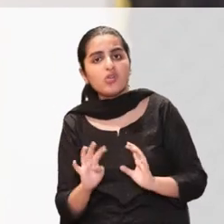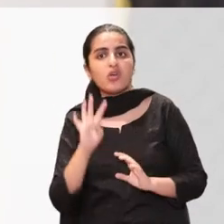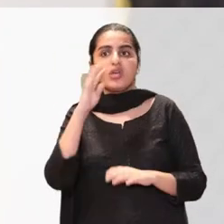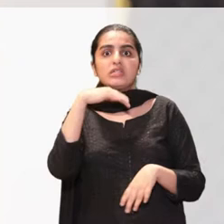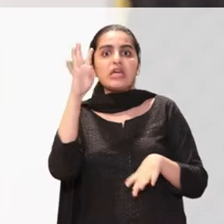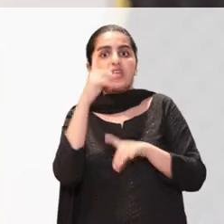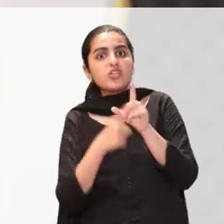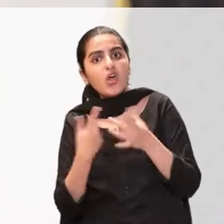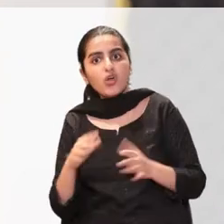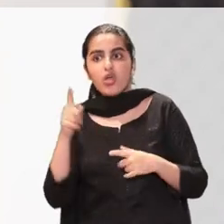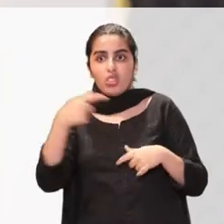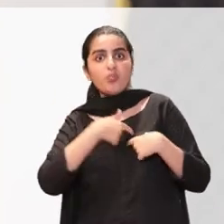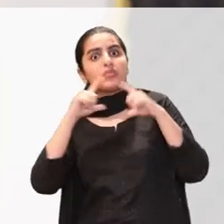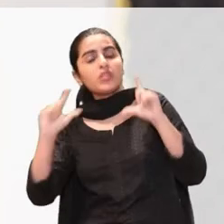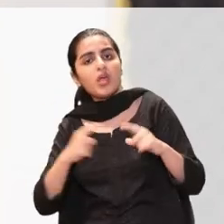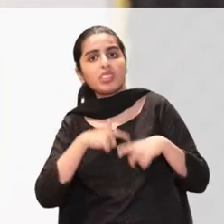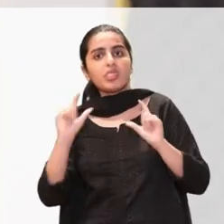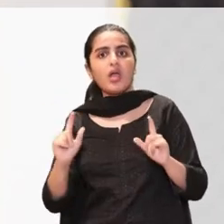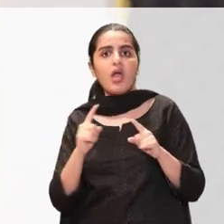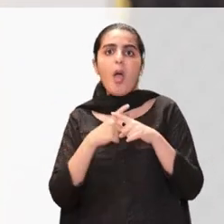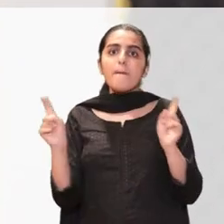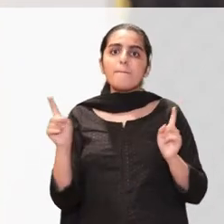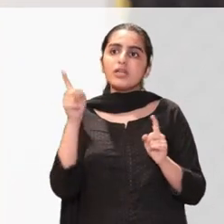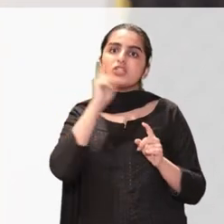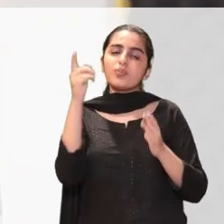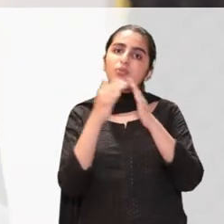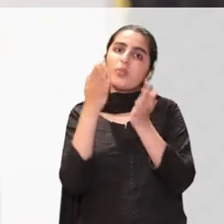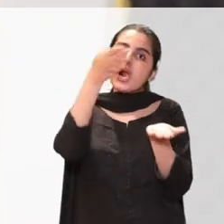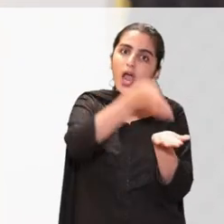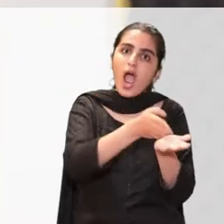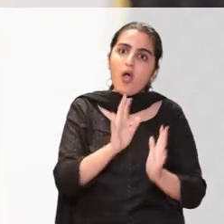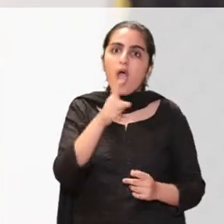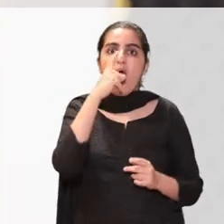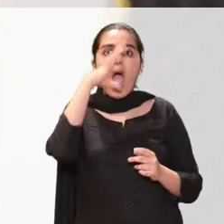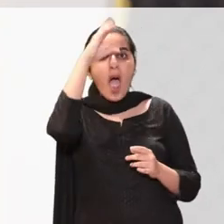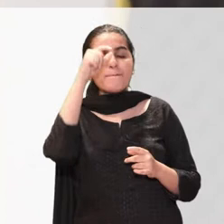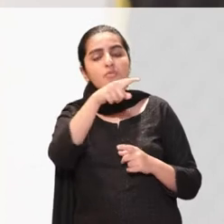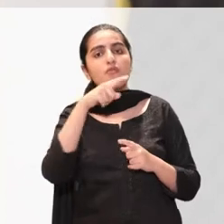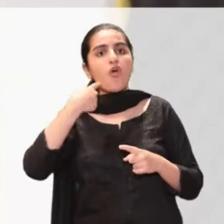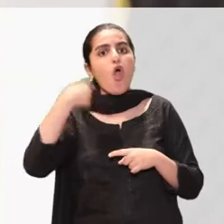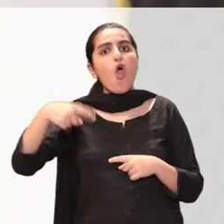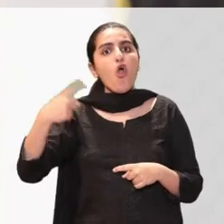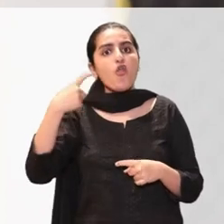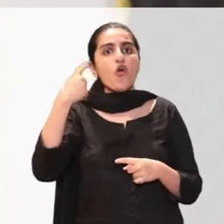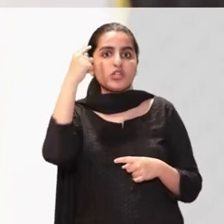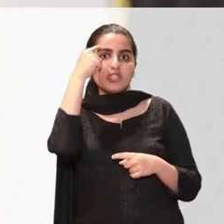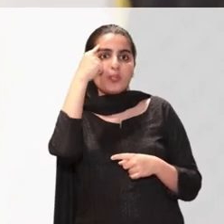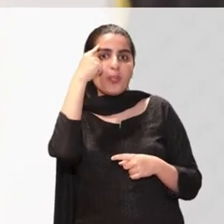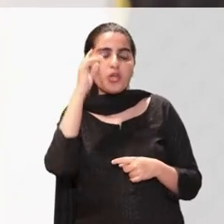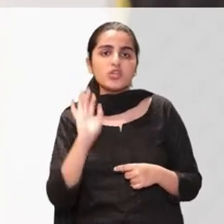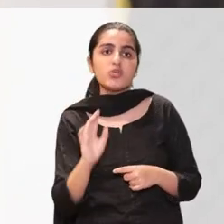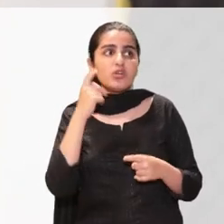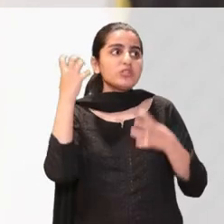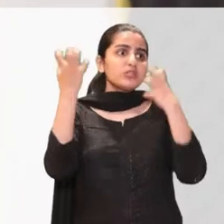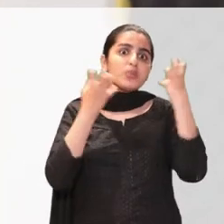और लेट मी कोर्ट ऑफ इंक्वारी अंशुल बेरी छोटी सिस्टर है अच्छी टेस्ट